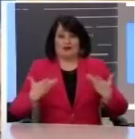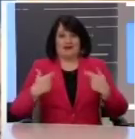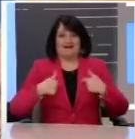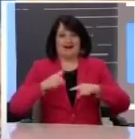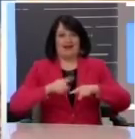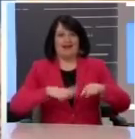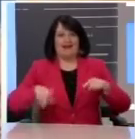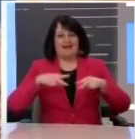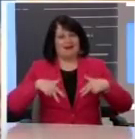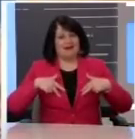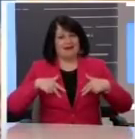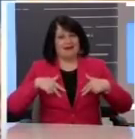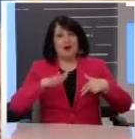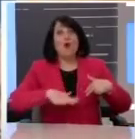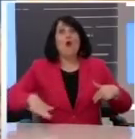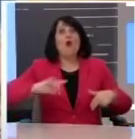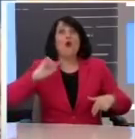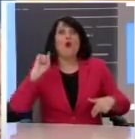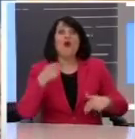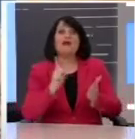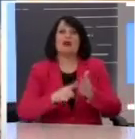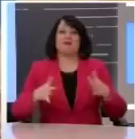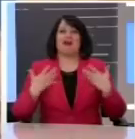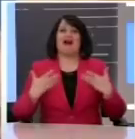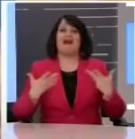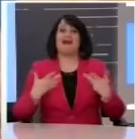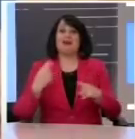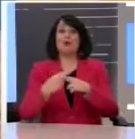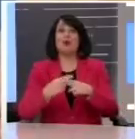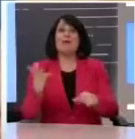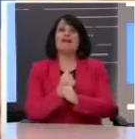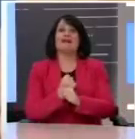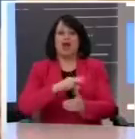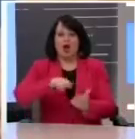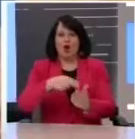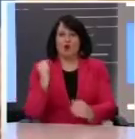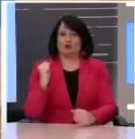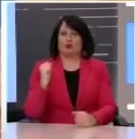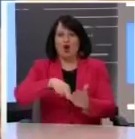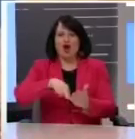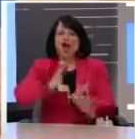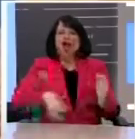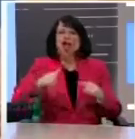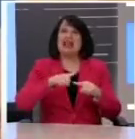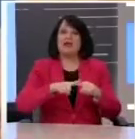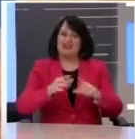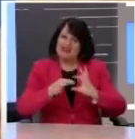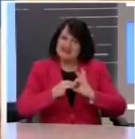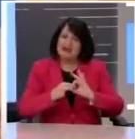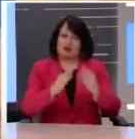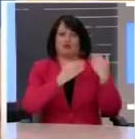αφορά όλους τους Έλληνες και όλα τα κόμματα ανεξαιρέτως. Είναι μια σημαντική επιτυχία και εμείς θα συνεχίσουμε αυτή την υπεύθυνη